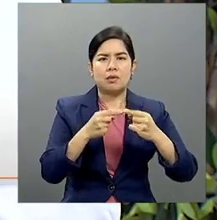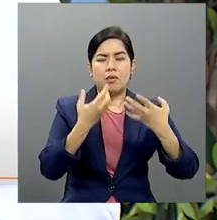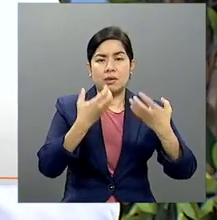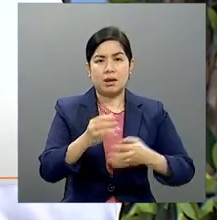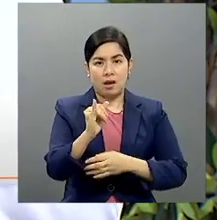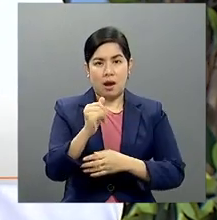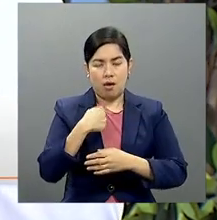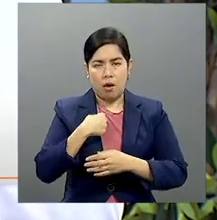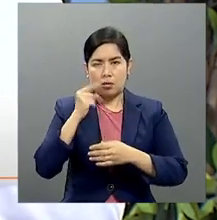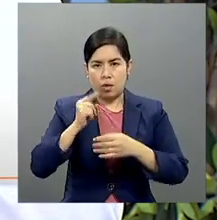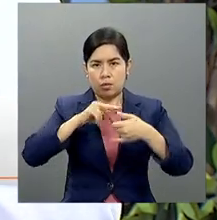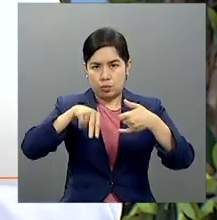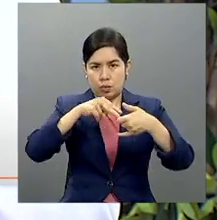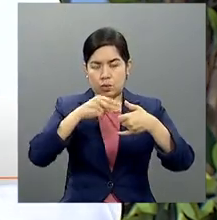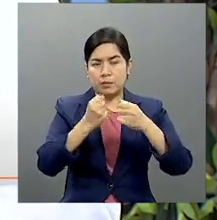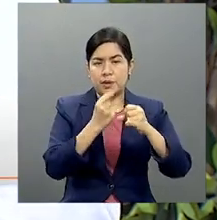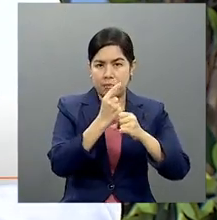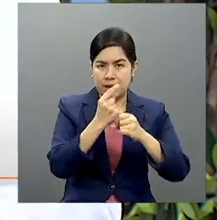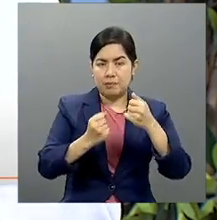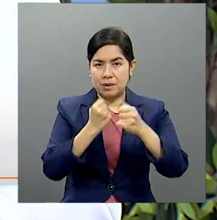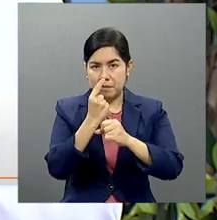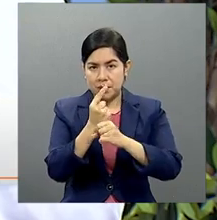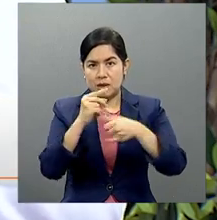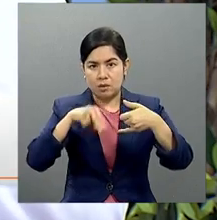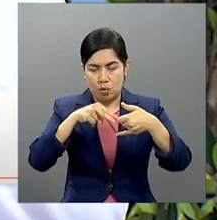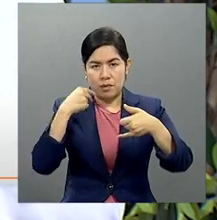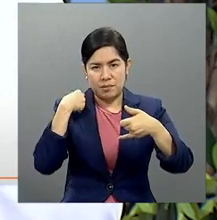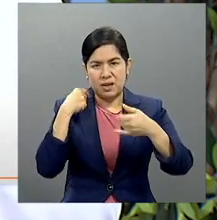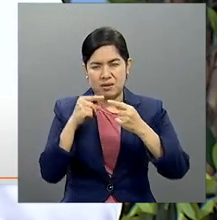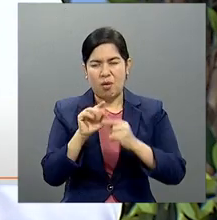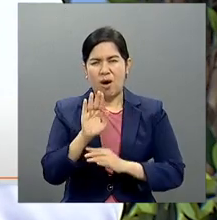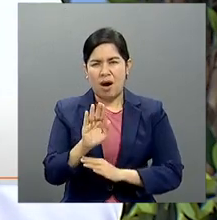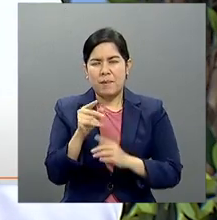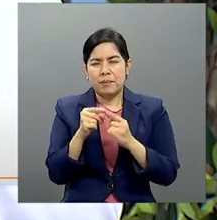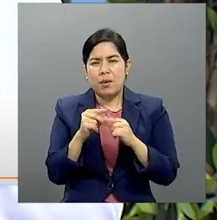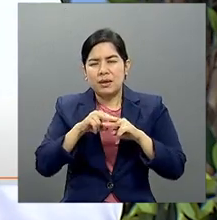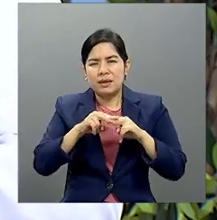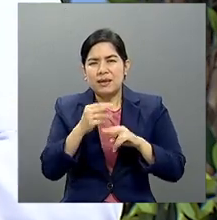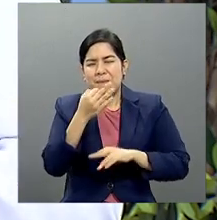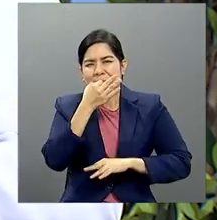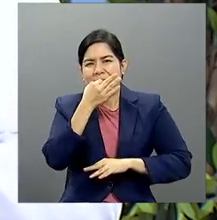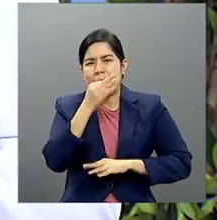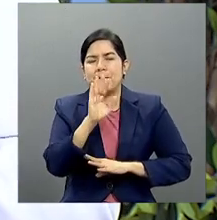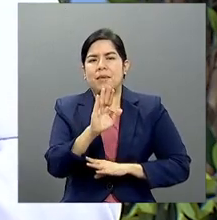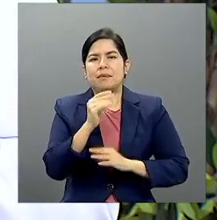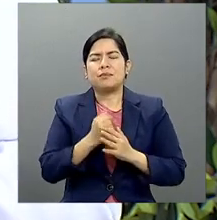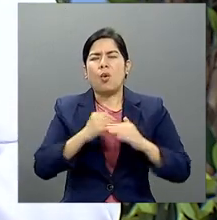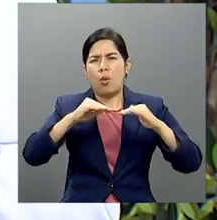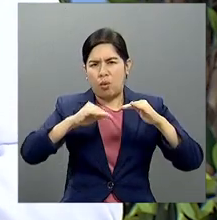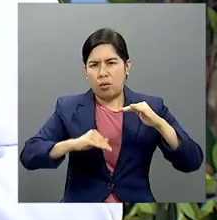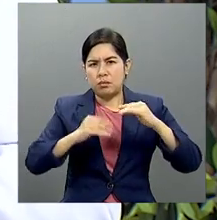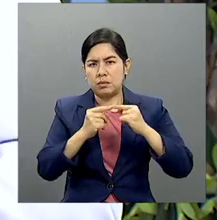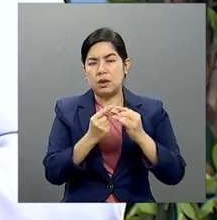จำปีนะครับแล้วก็อย่าบริโภคทานเค็มนะครับแนะนำว่าก็คือเกลือเนี่ยไม่ควรเกิน1ช้อนช